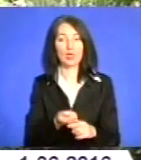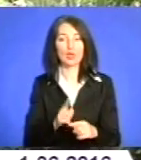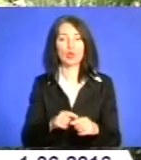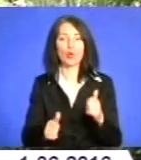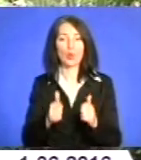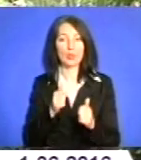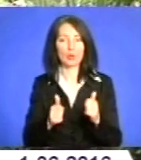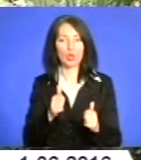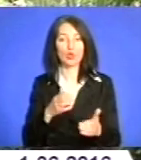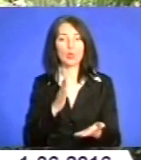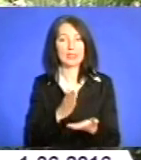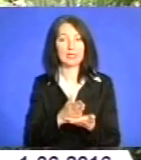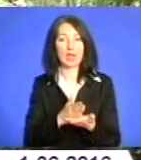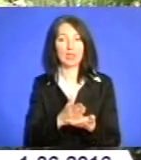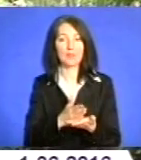турніру стали